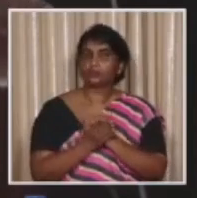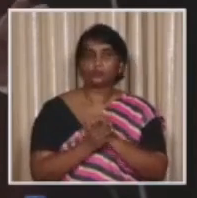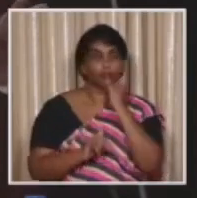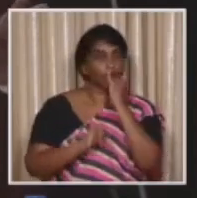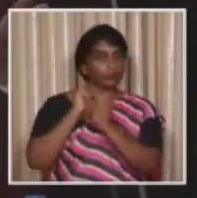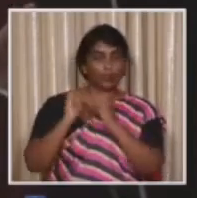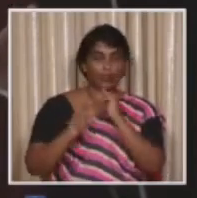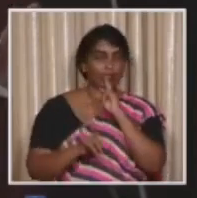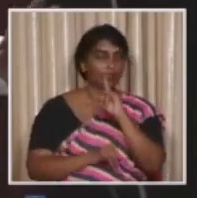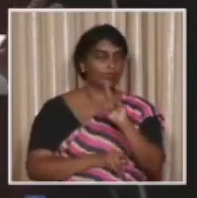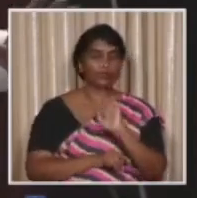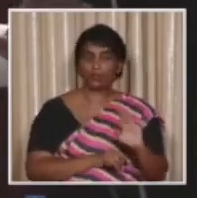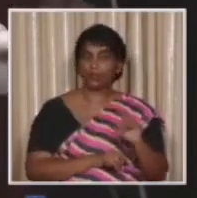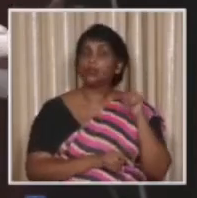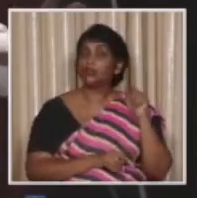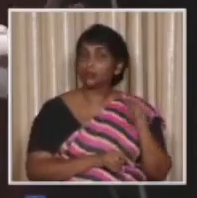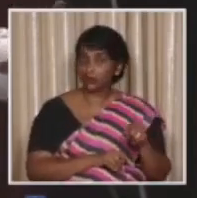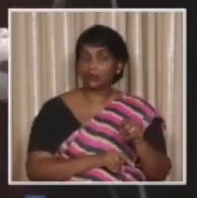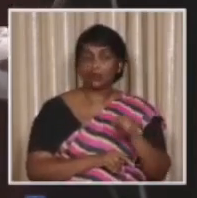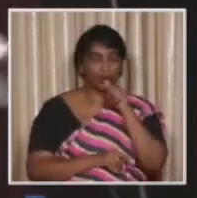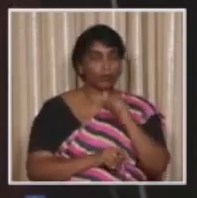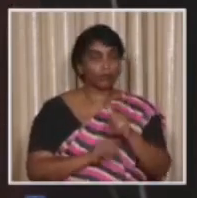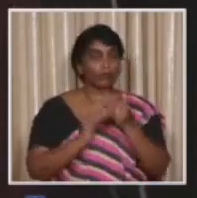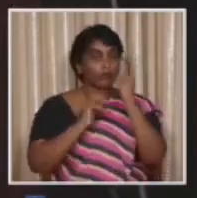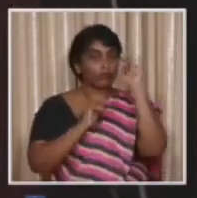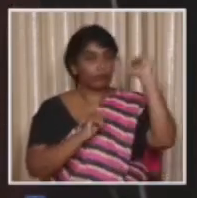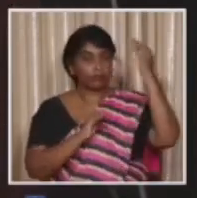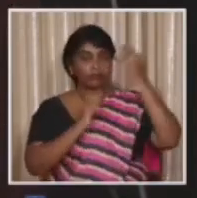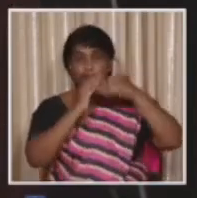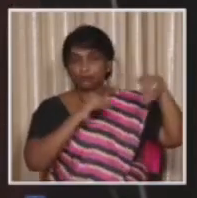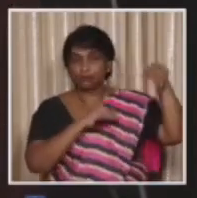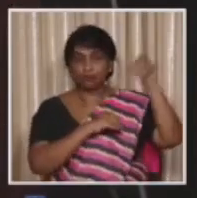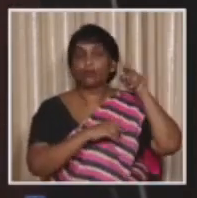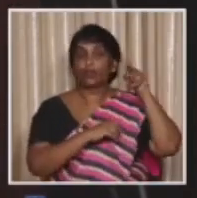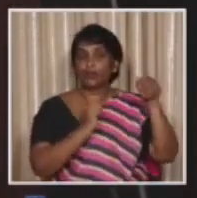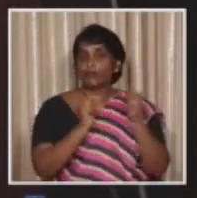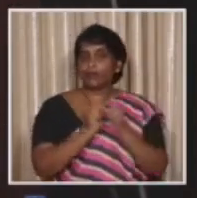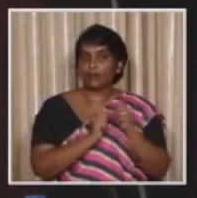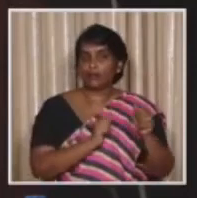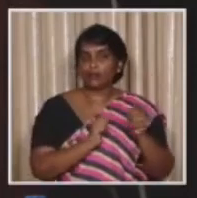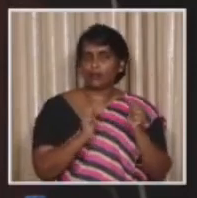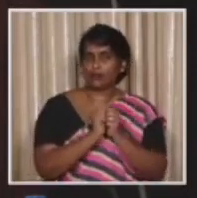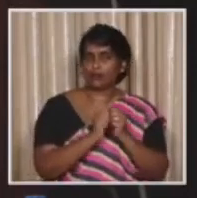කරන එක නෙමෙයි සිදුවේ යුත්තේ මේක ඉහළ තැන්වල ඉන්න ඇතම් අය ඒ කටයුත්තේදී